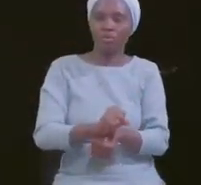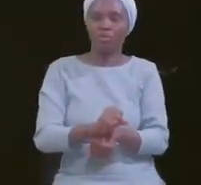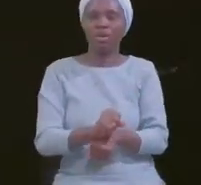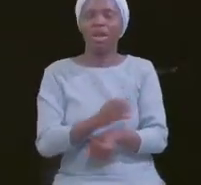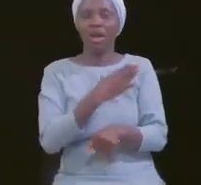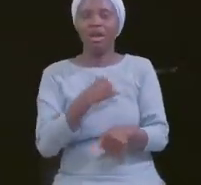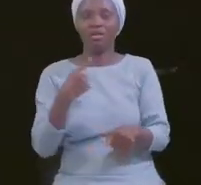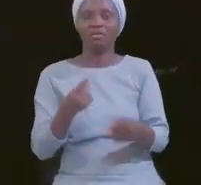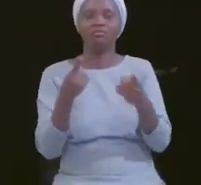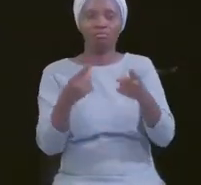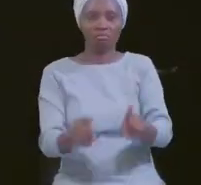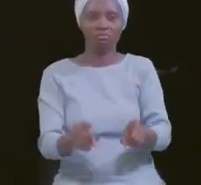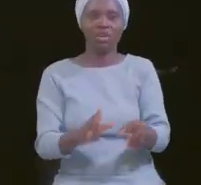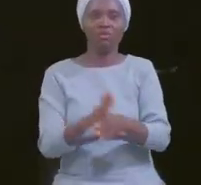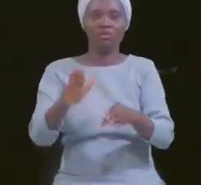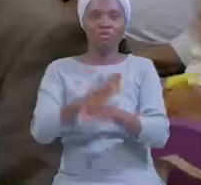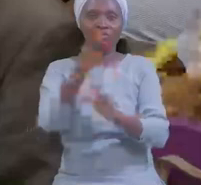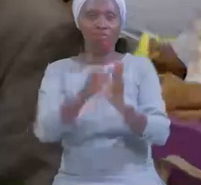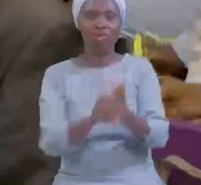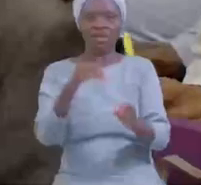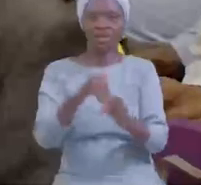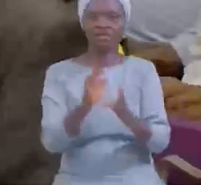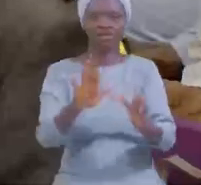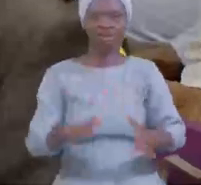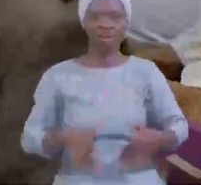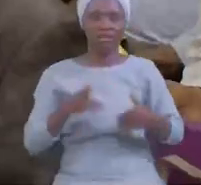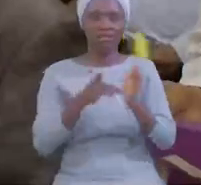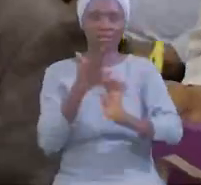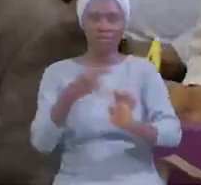dans votre vie au nom de Jésus-Christ.